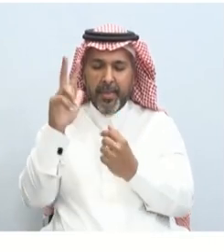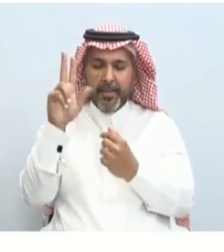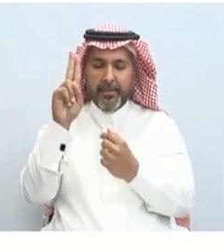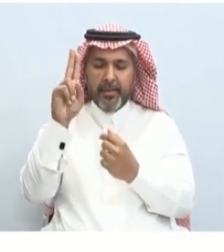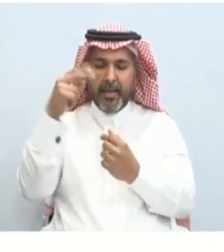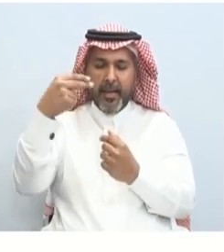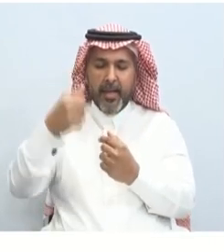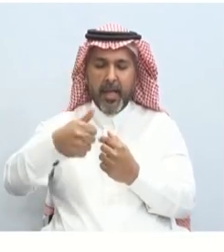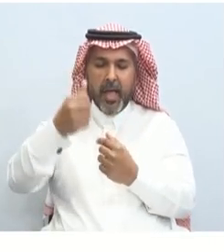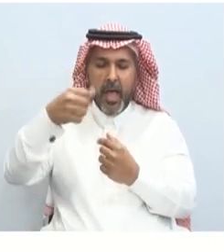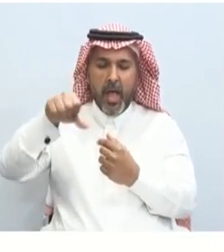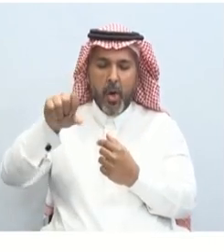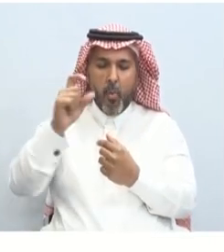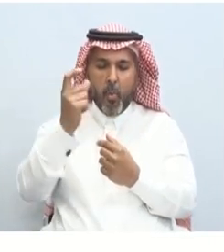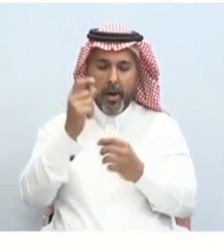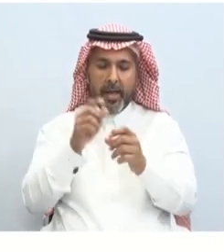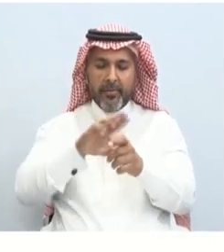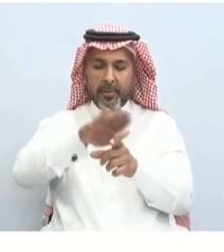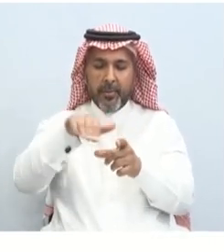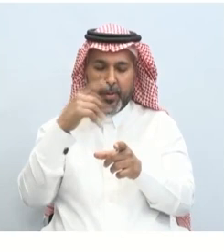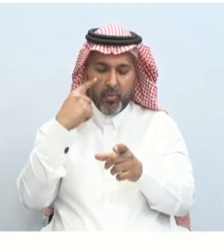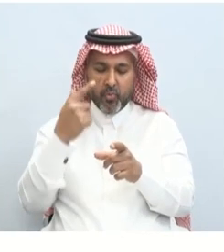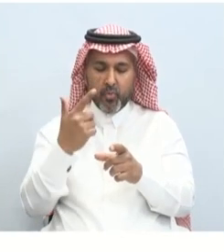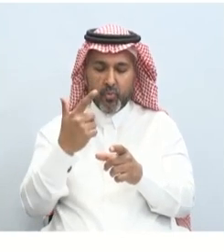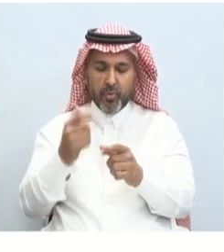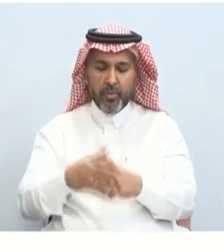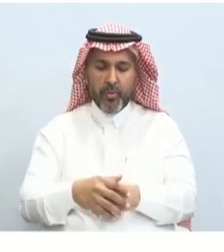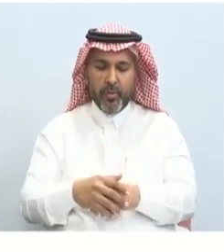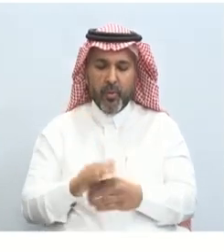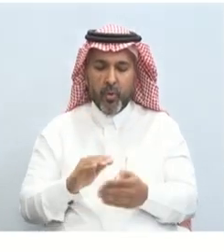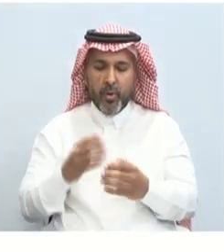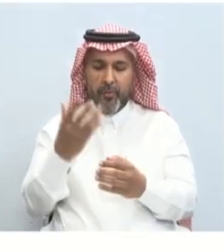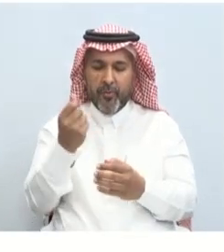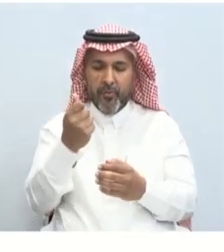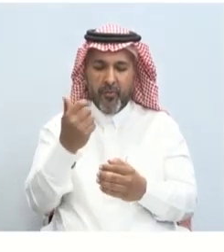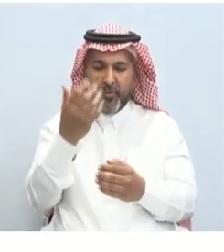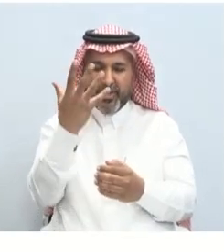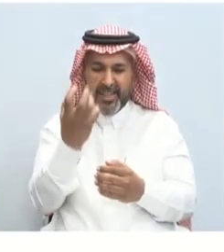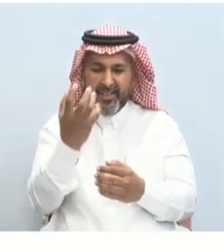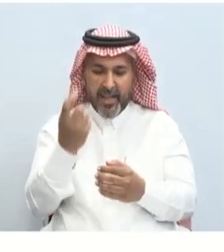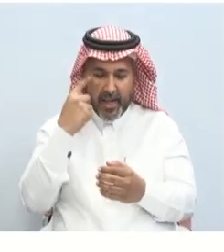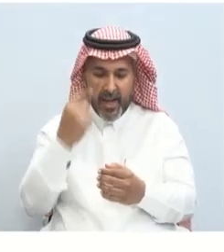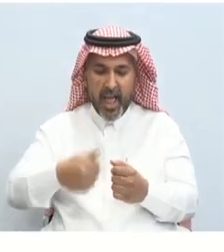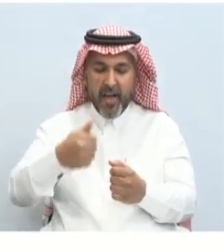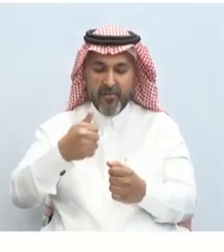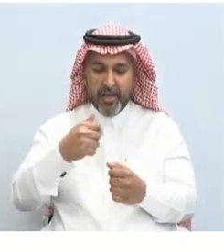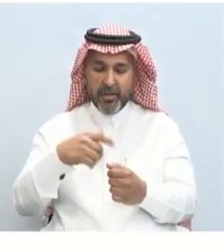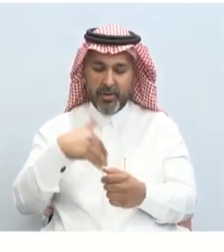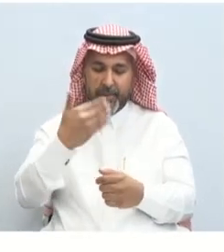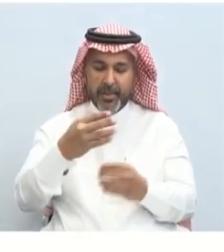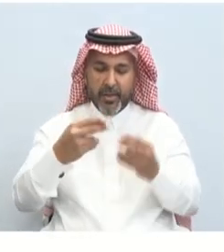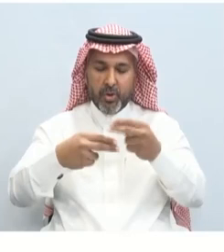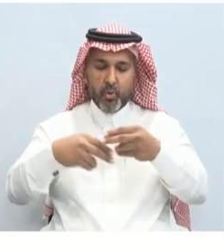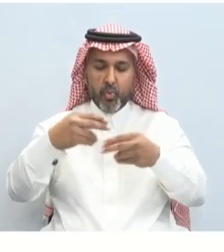يحقق وفرا كبيرا في الاموال وشركات الطيران الخليجيه تعاونت في مجال تنسيق الرحلات